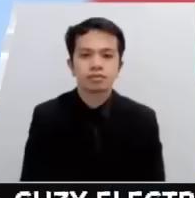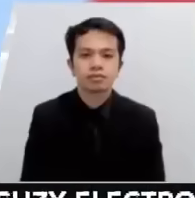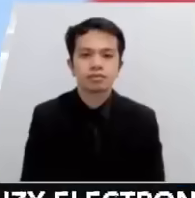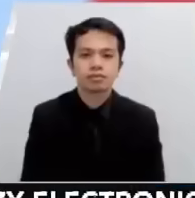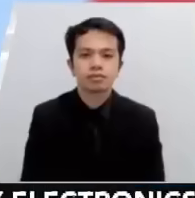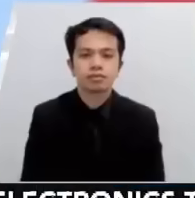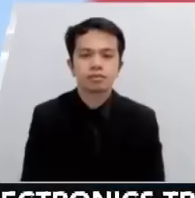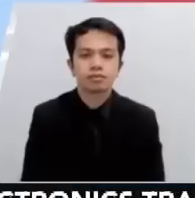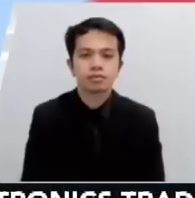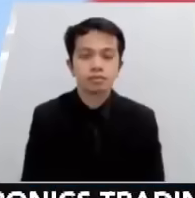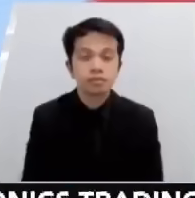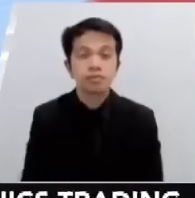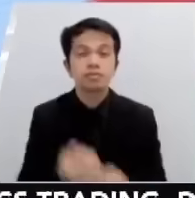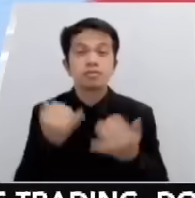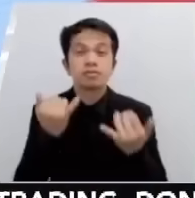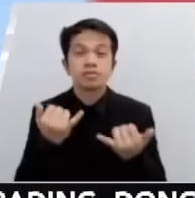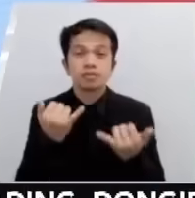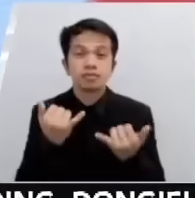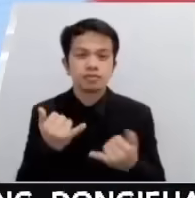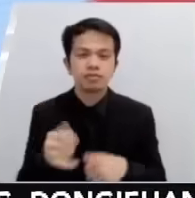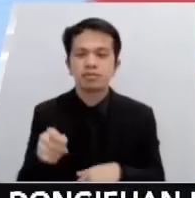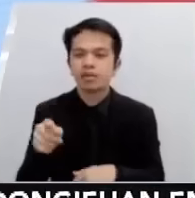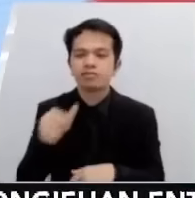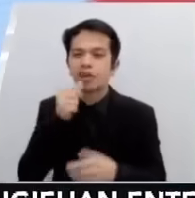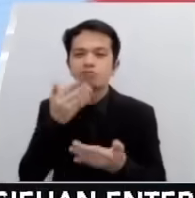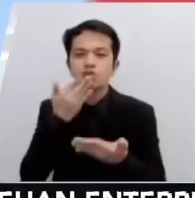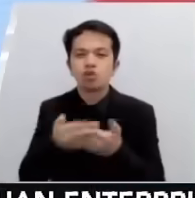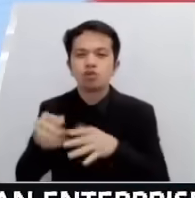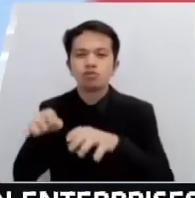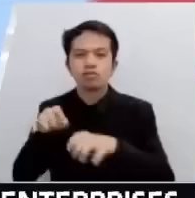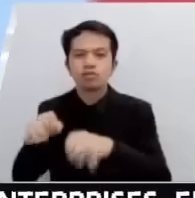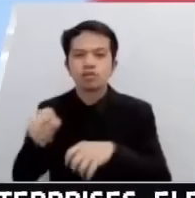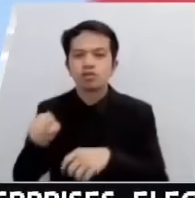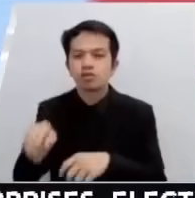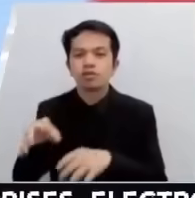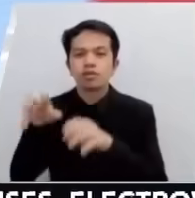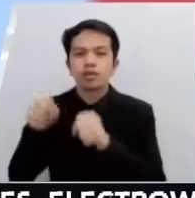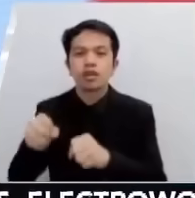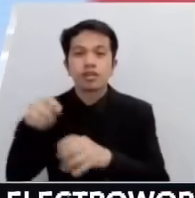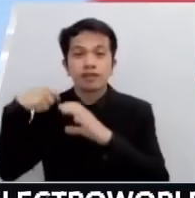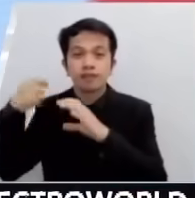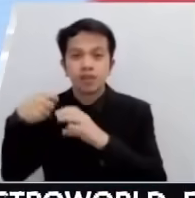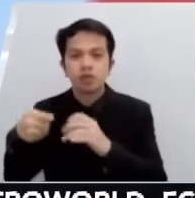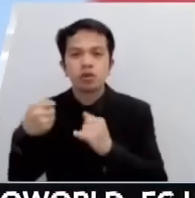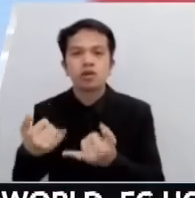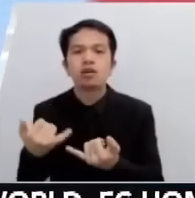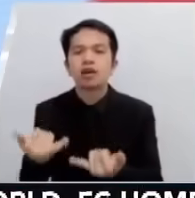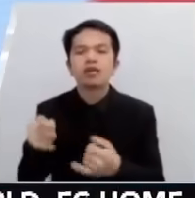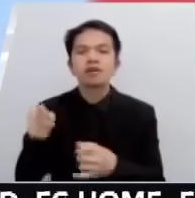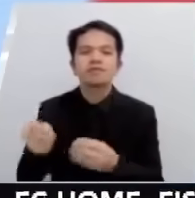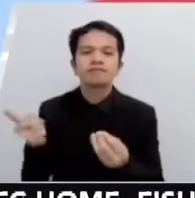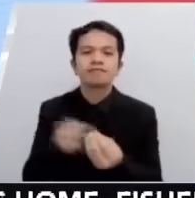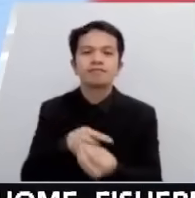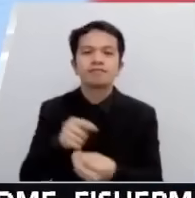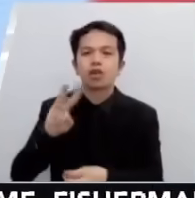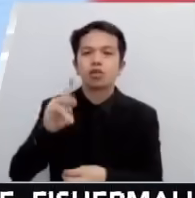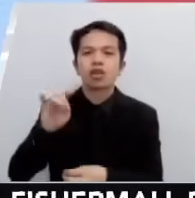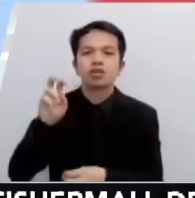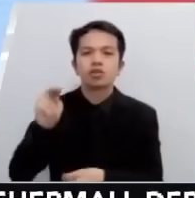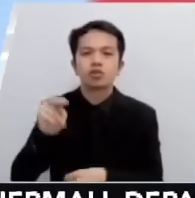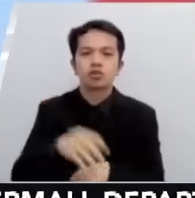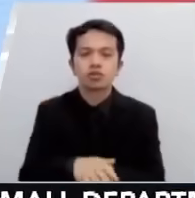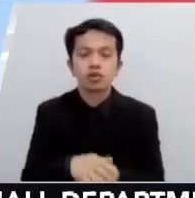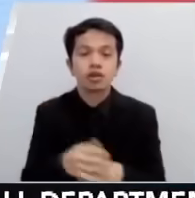dahil umano sa mistreatment sa isang Pilipino sa ni-raid na bpo sa Bataan ni-relieve nga sa pwesto si paok spokes person Winston Casio at sa puntong